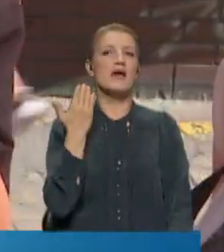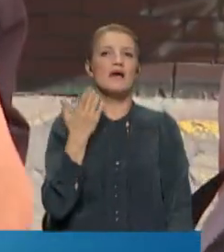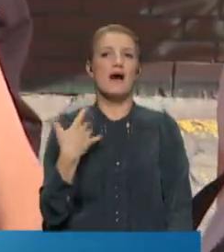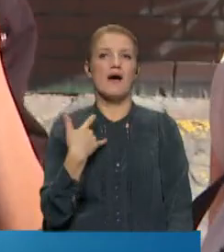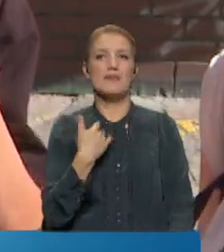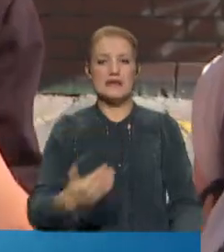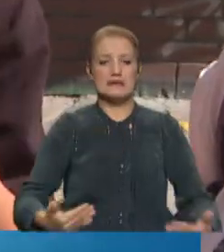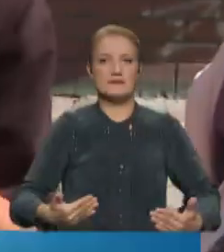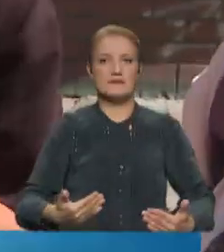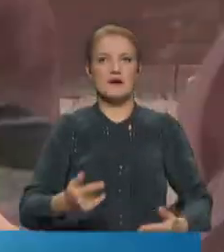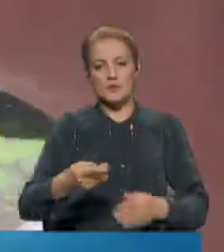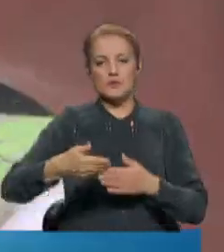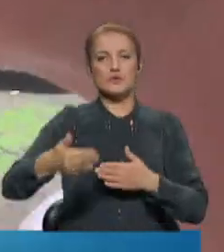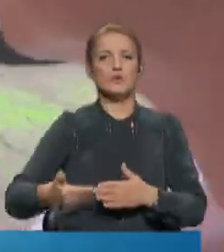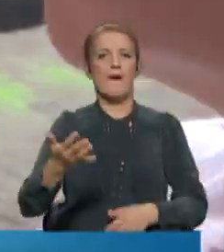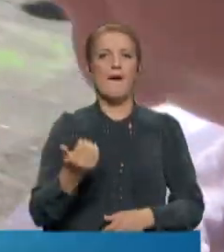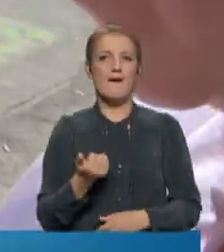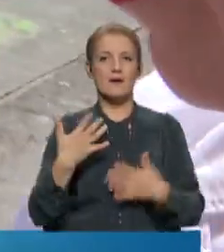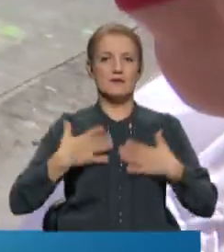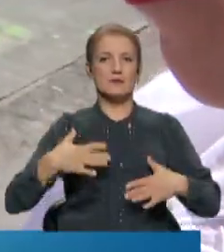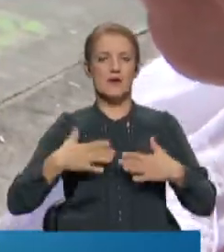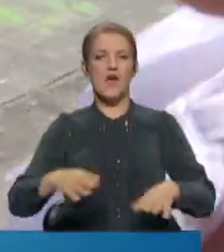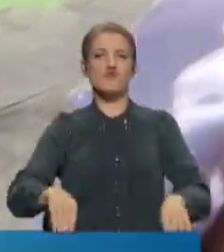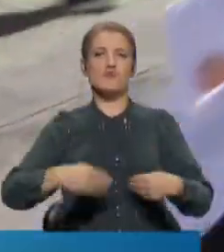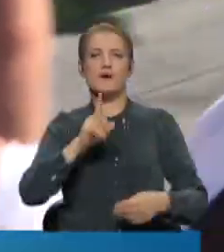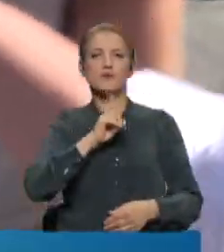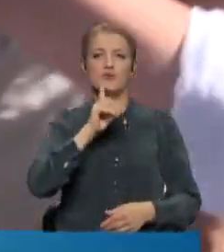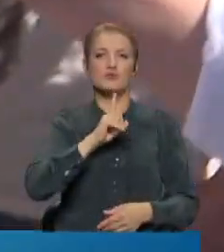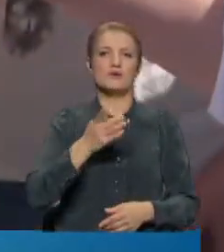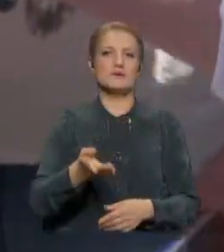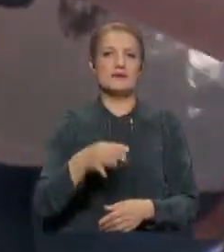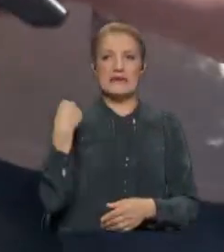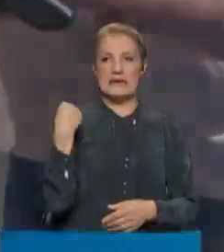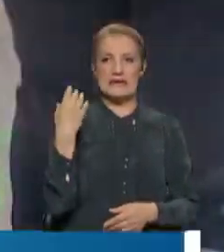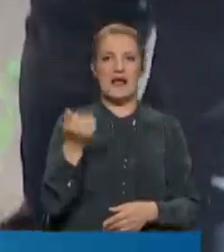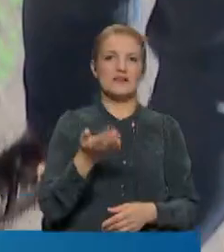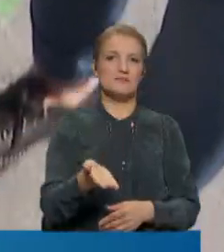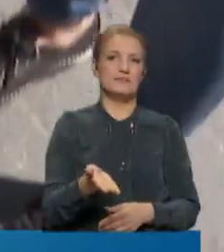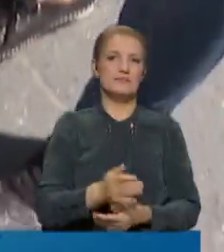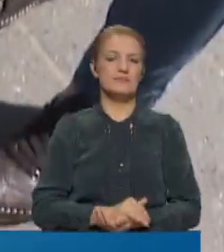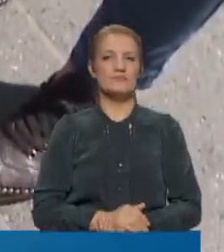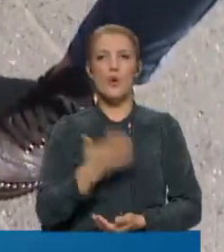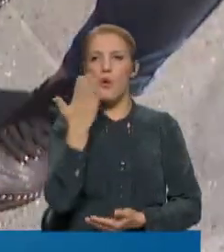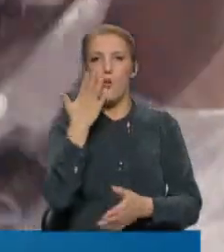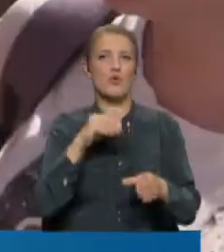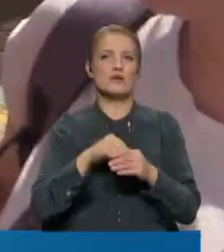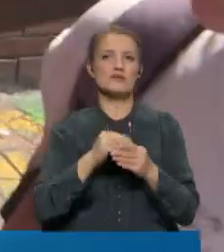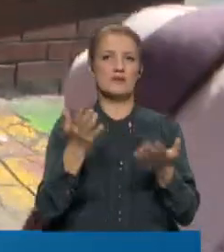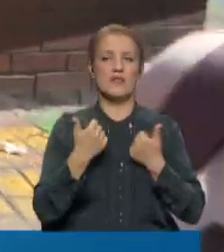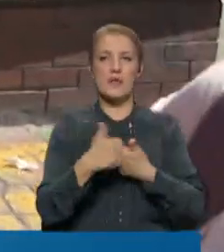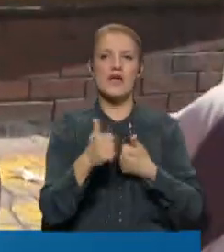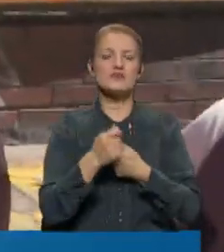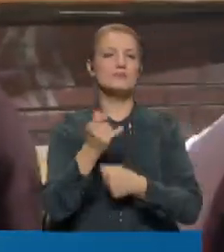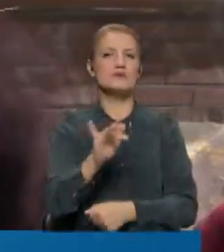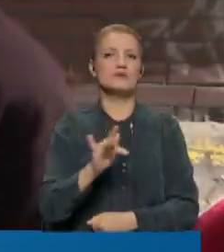anne kısa geliyor, uzunla. Çocuğun çok üzerindeki şu eşofman 100 lira. Evet, daha yeni aldık. Yani okul yani için aldım. Zor. Eşim